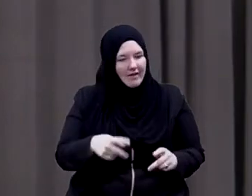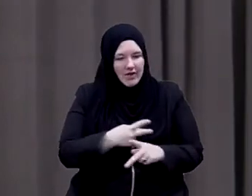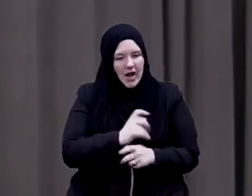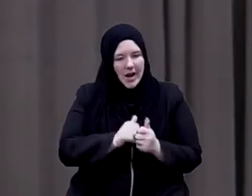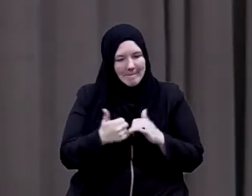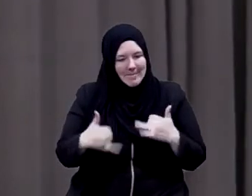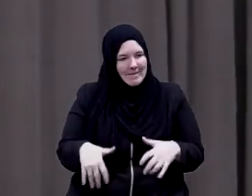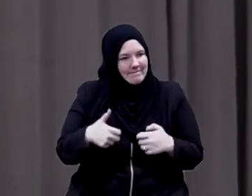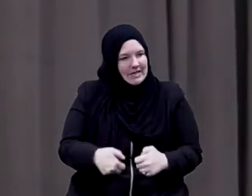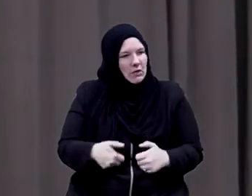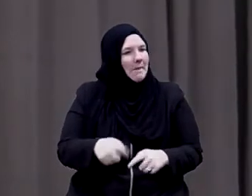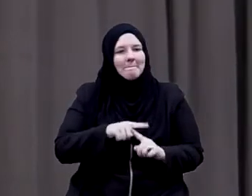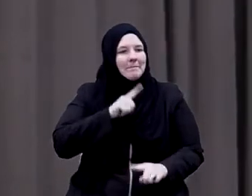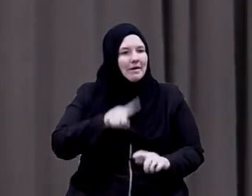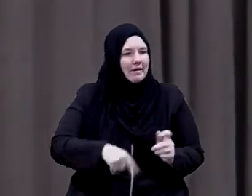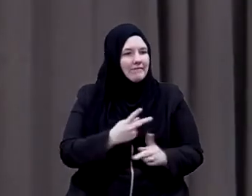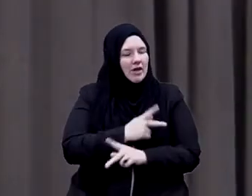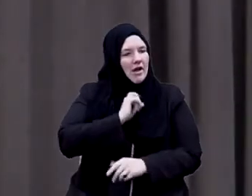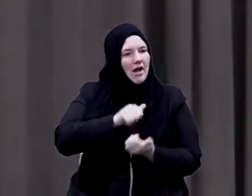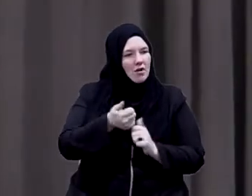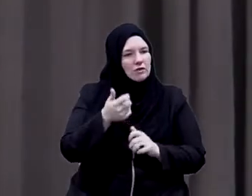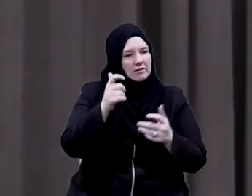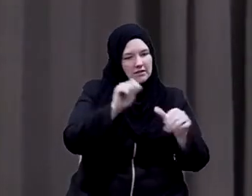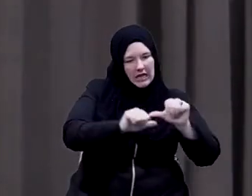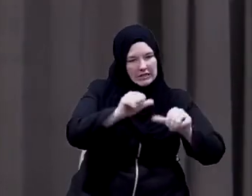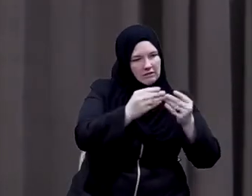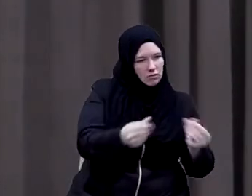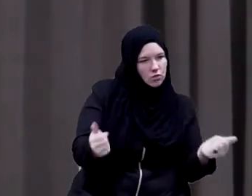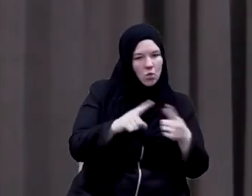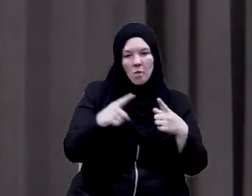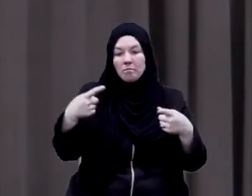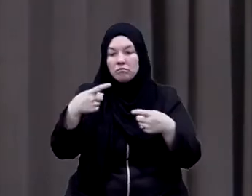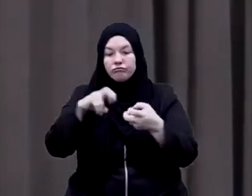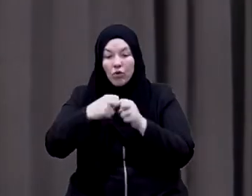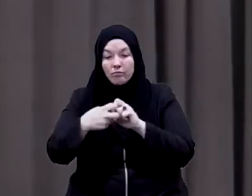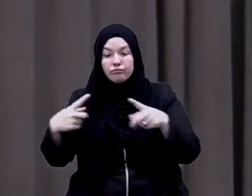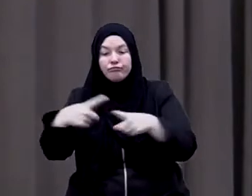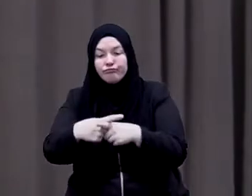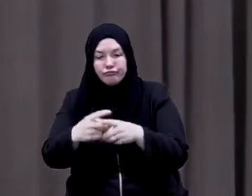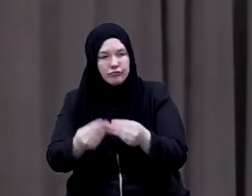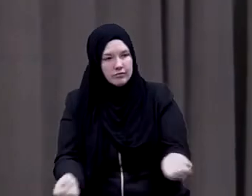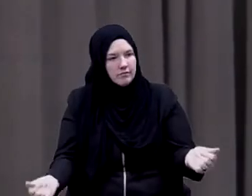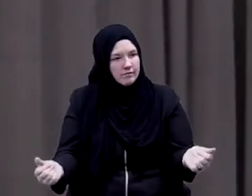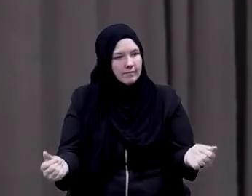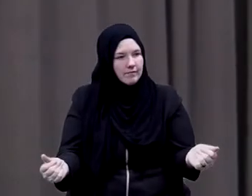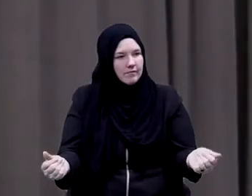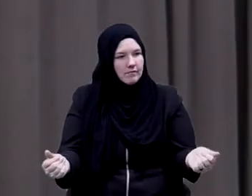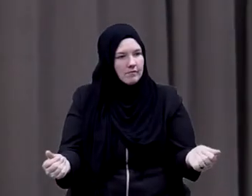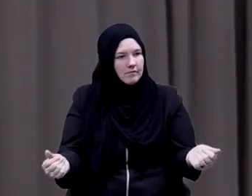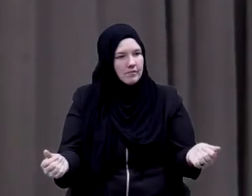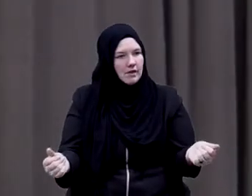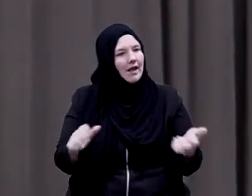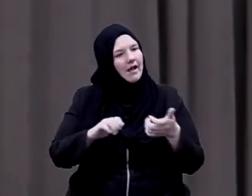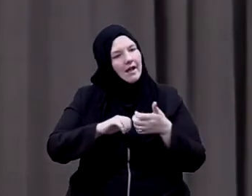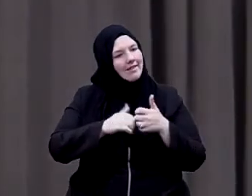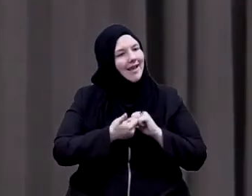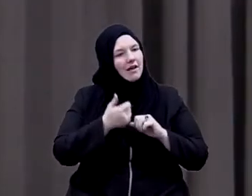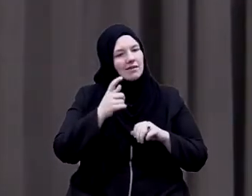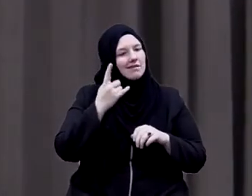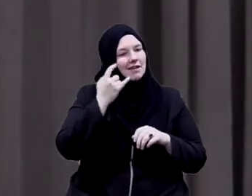بِهِ. How could they then grow up to be وَلَدٌ صَالِحٌ يَدْعُو